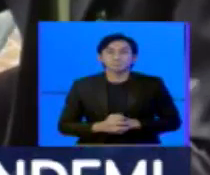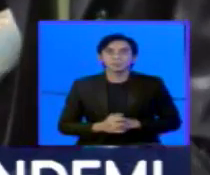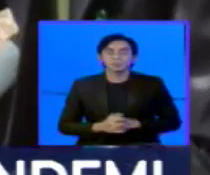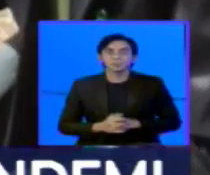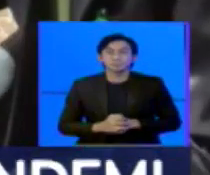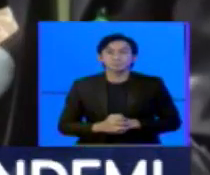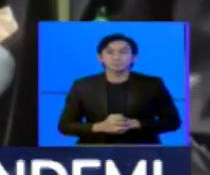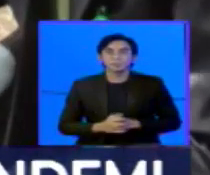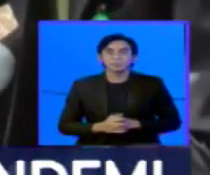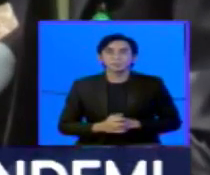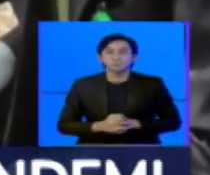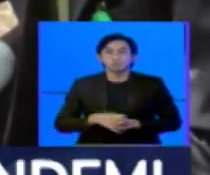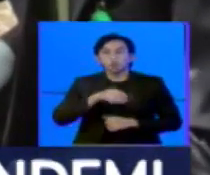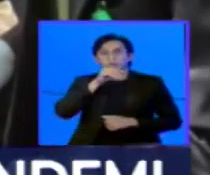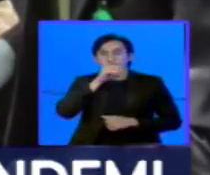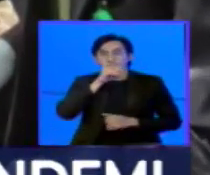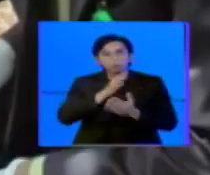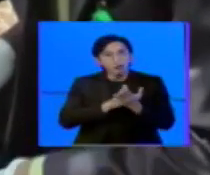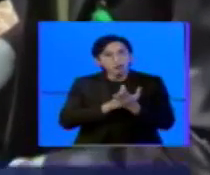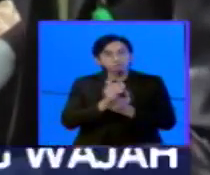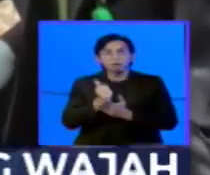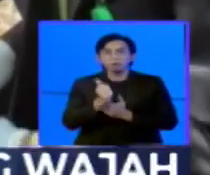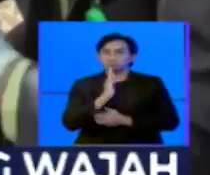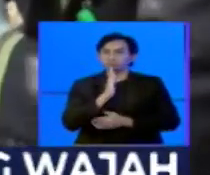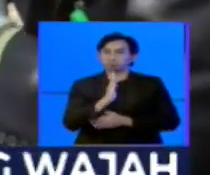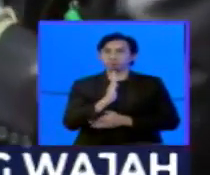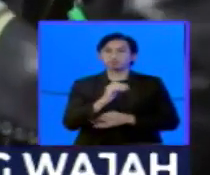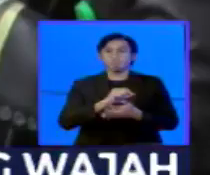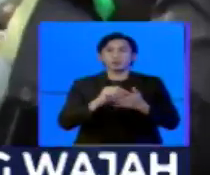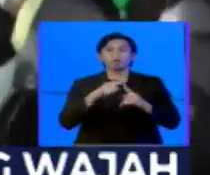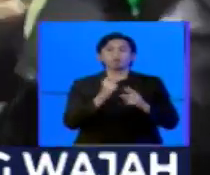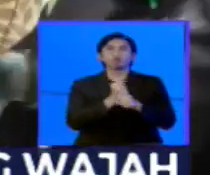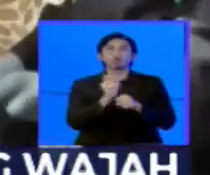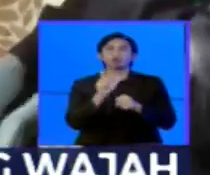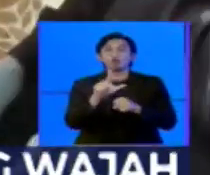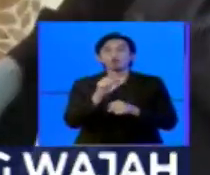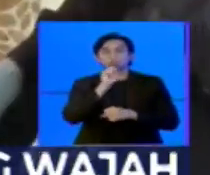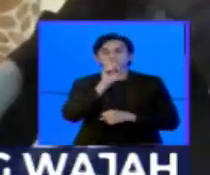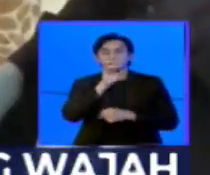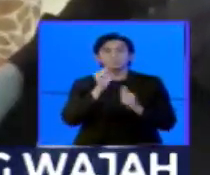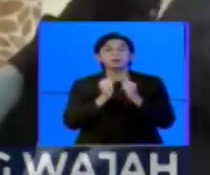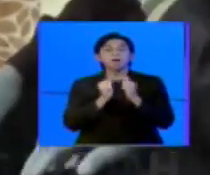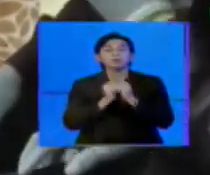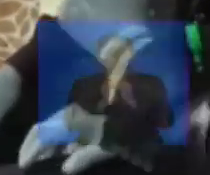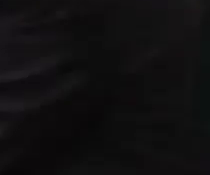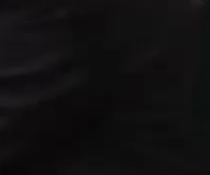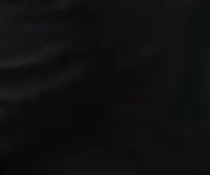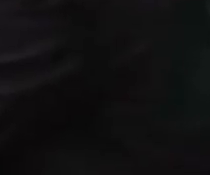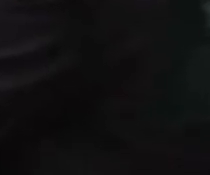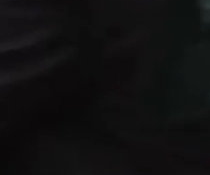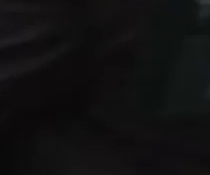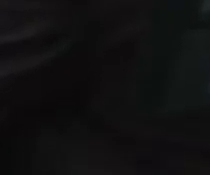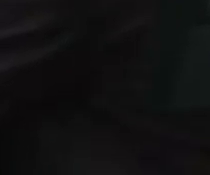Dengan lancar dan lantang, Tunggul Pujangkoro mengucapkan janji suci di hadapan penghulu dan saksi pernikahan yang